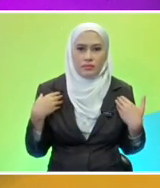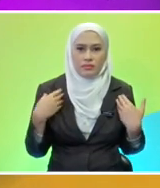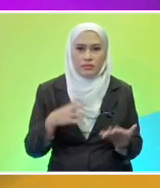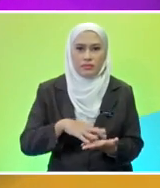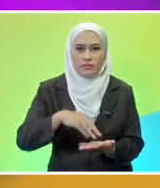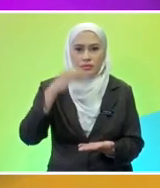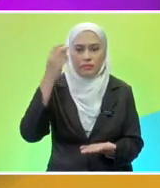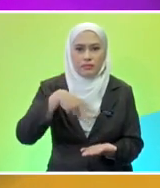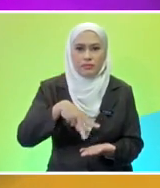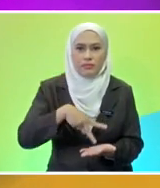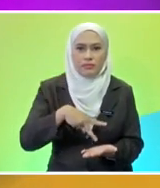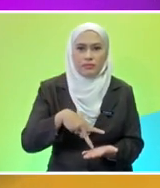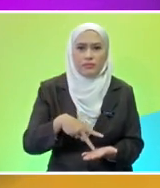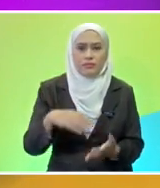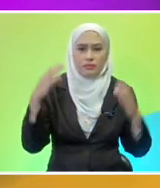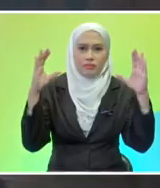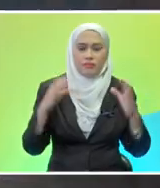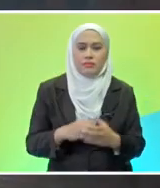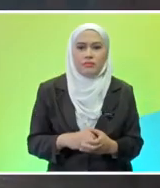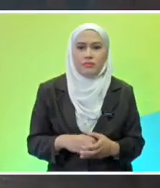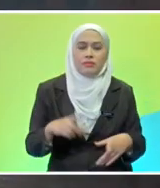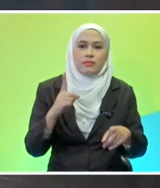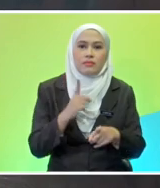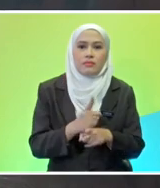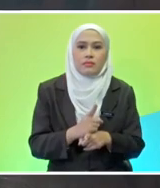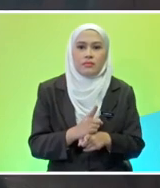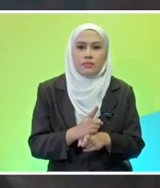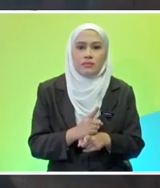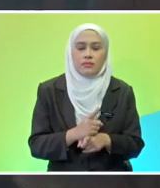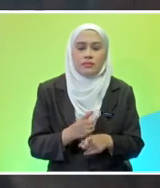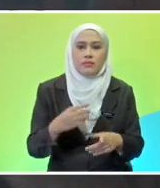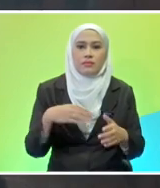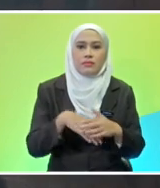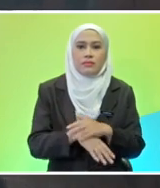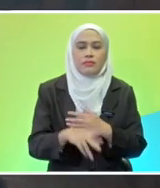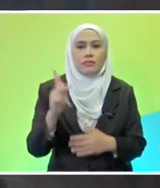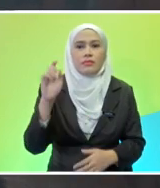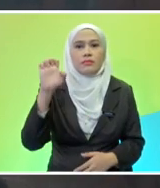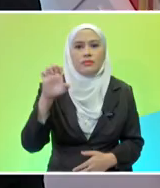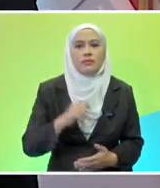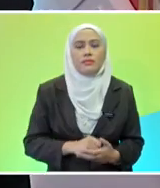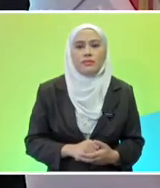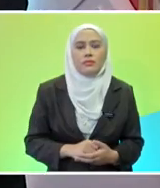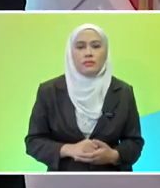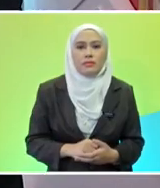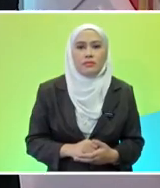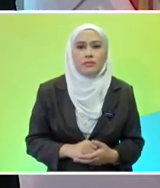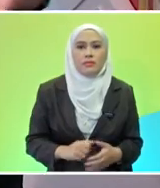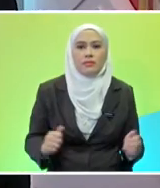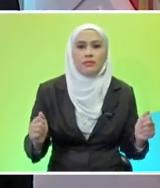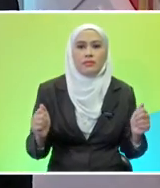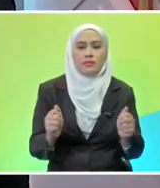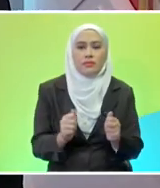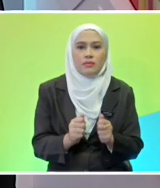Ramai murid-murid nak tahu ni, Cikgu Afandi. Betul. Sebenarnya dalam kreativiti dan estetika ni, sebenarnya ianya adalah gabungan